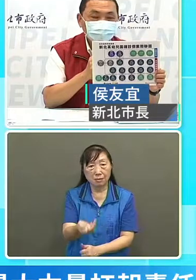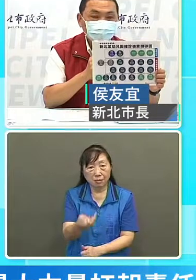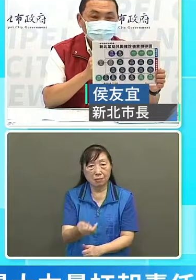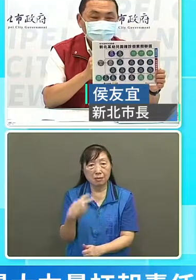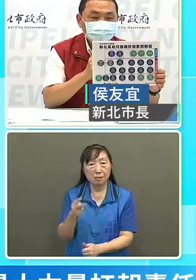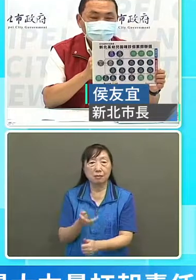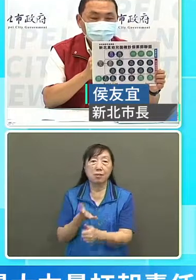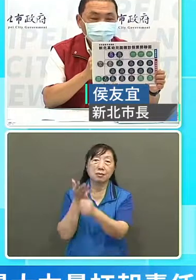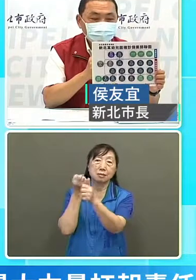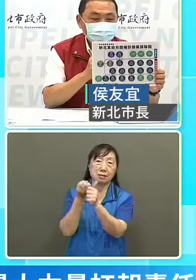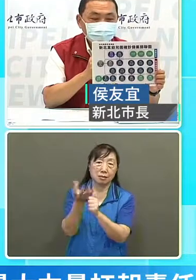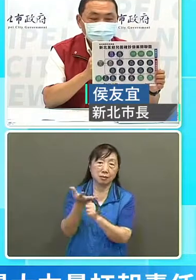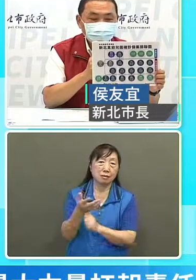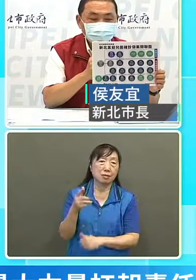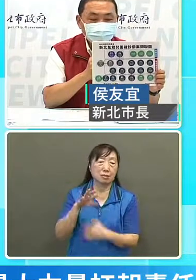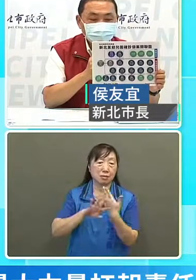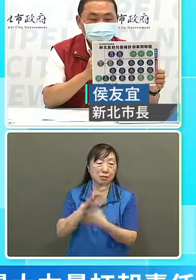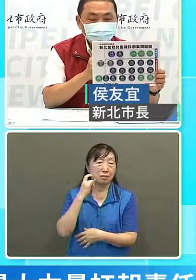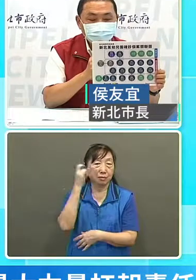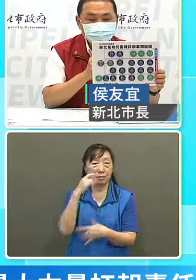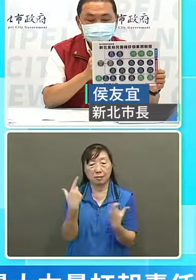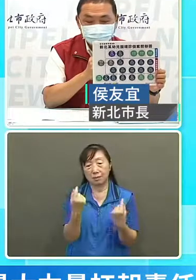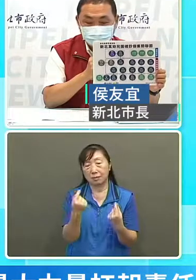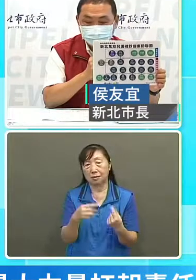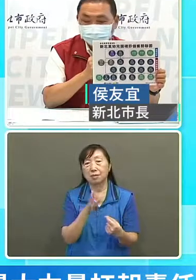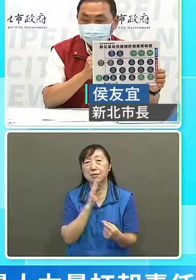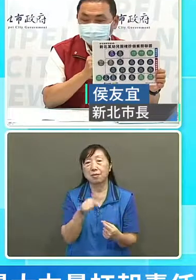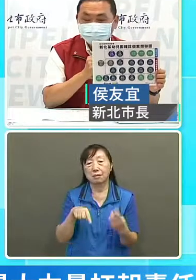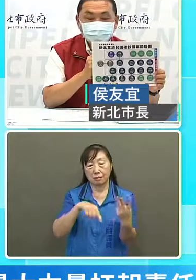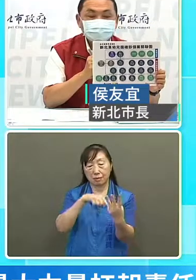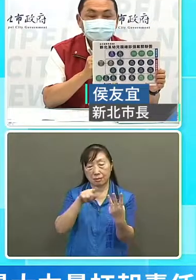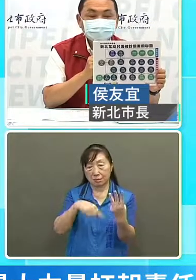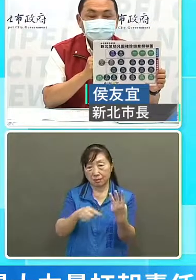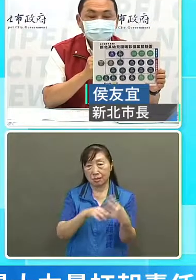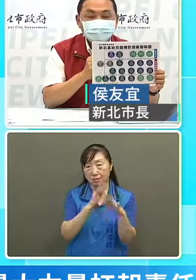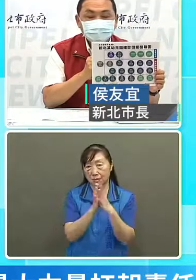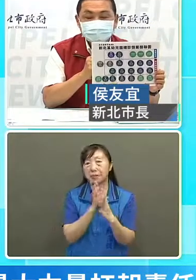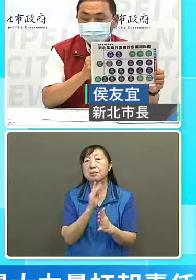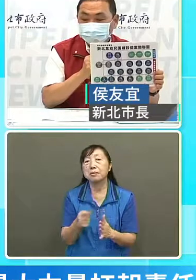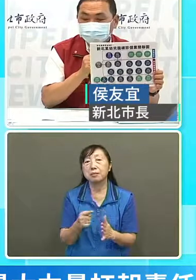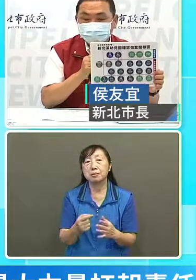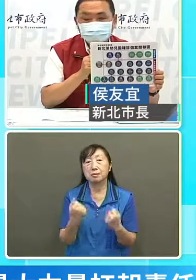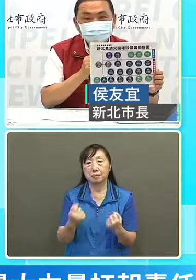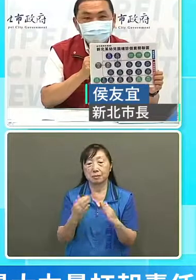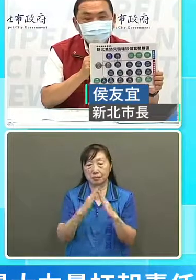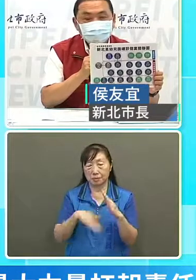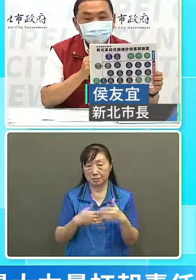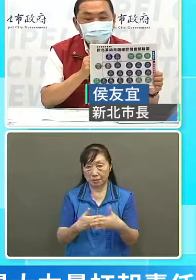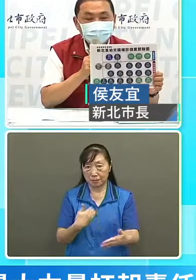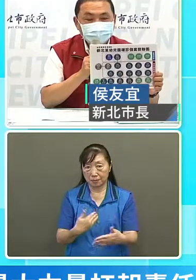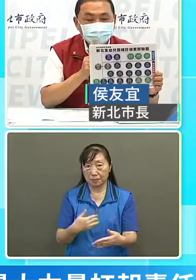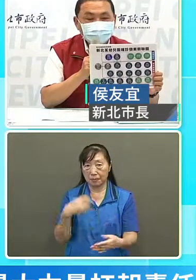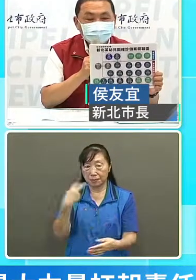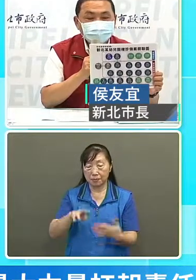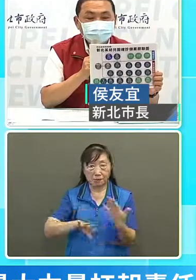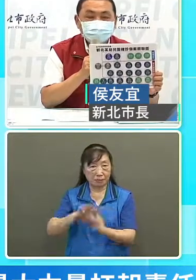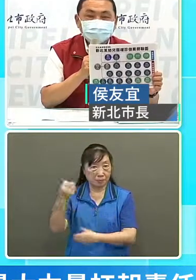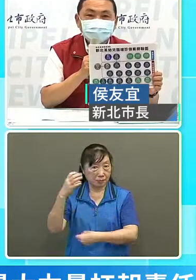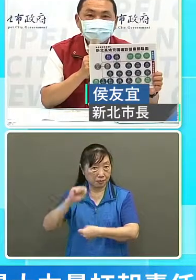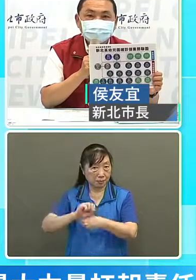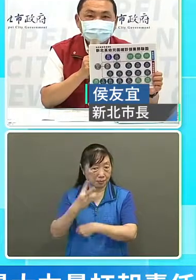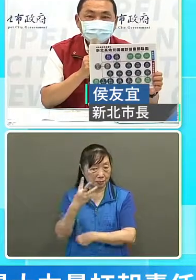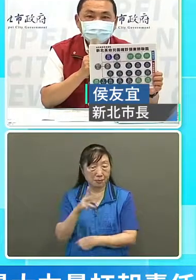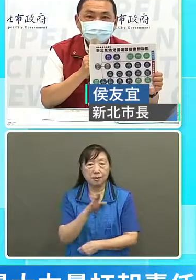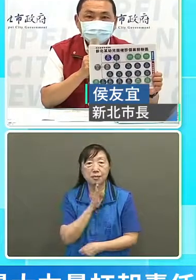外婆，这也是我们居家隔离的3个个案。这当中有另外新增的